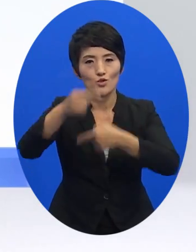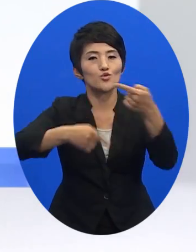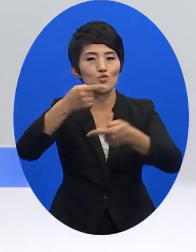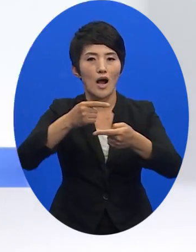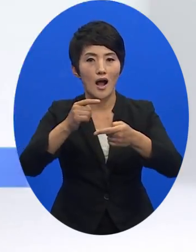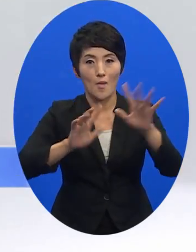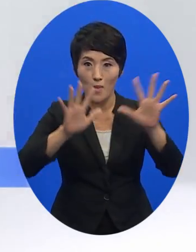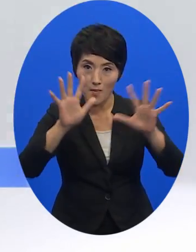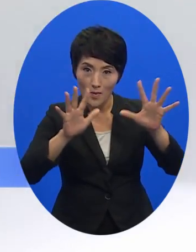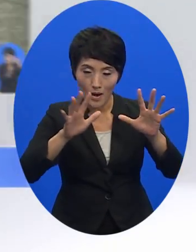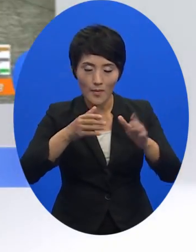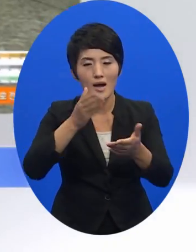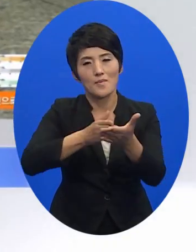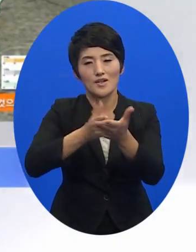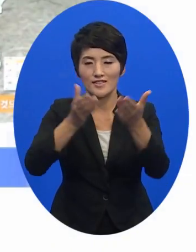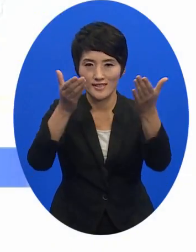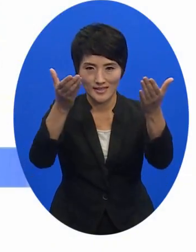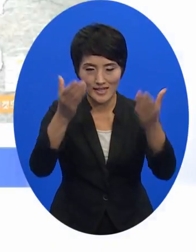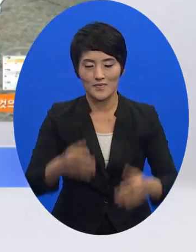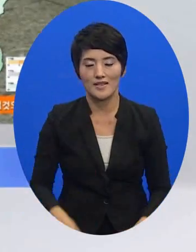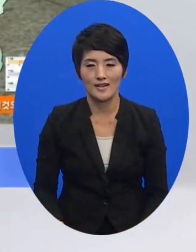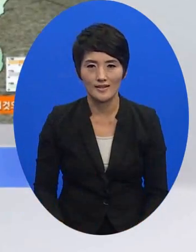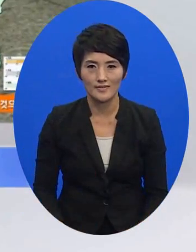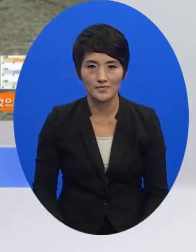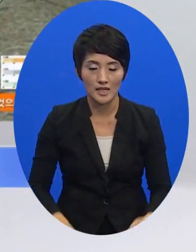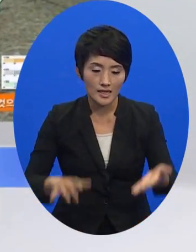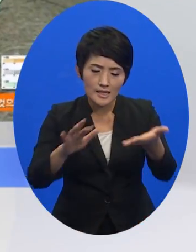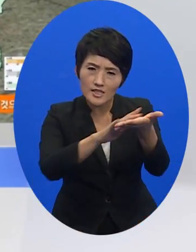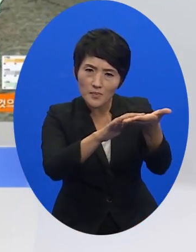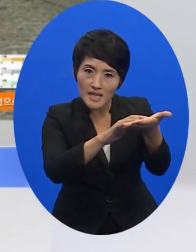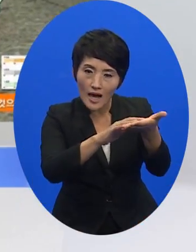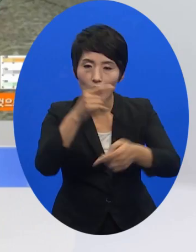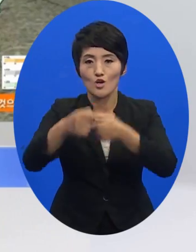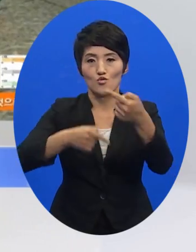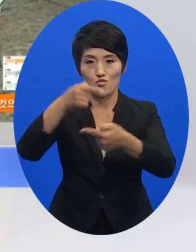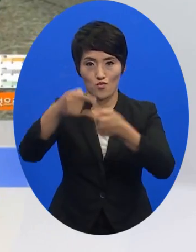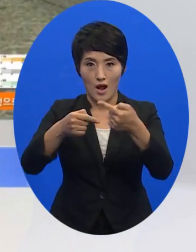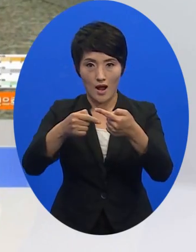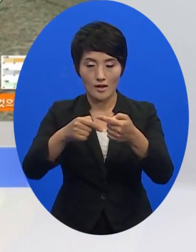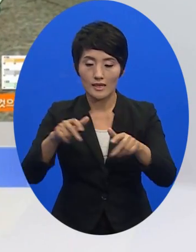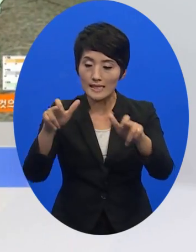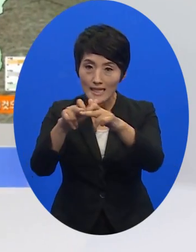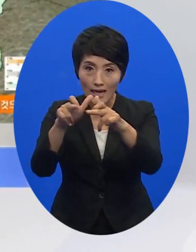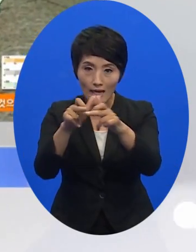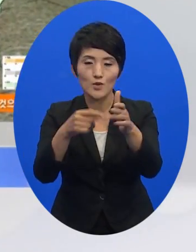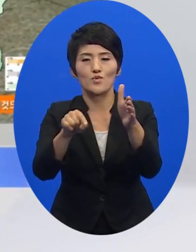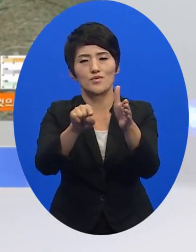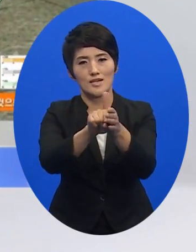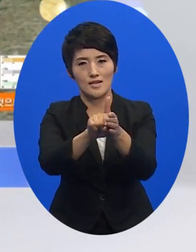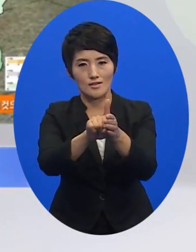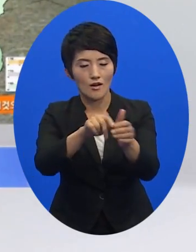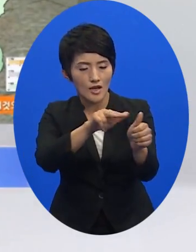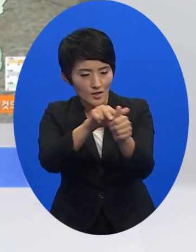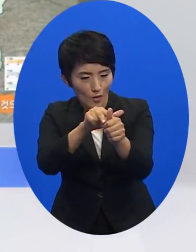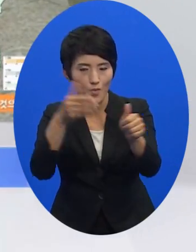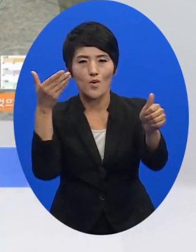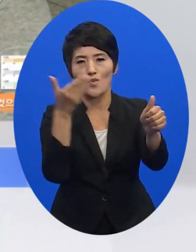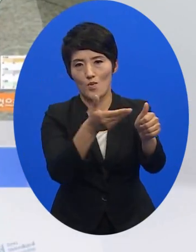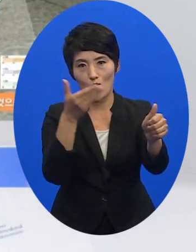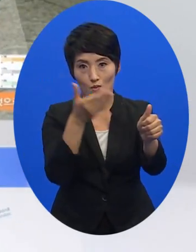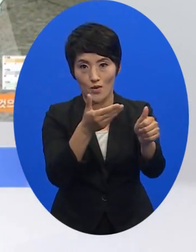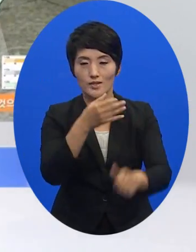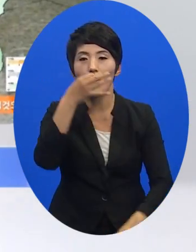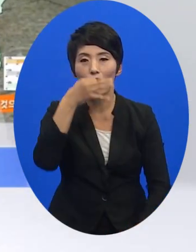수화방송을 통해 기상정보를 제공하고 있습니다. 점자도서와 수화방송으로 다양한 기상정보가 제공되면서 앞으로